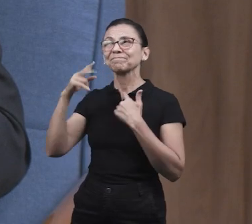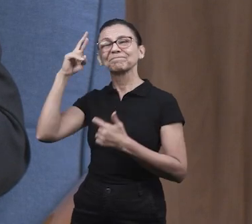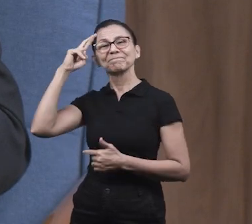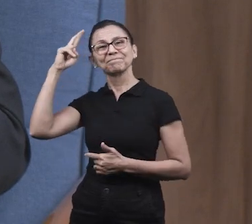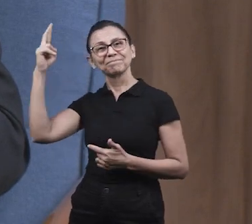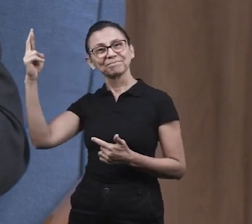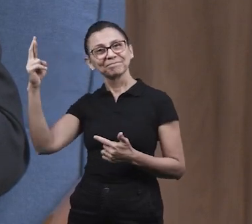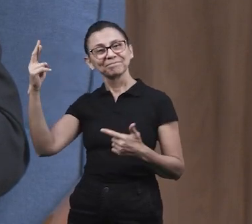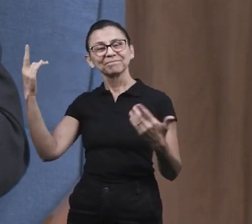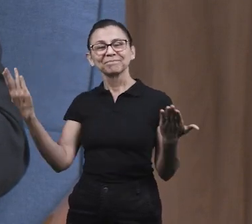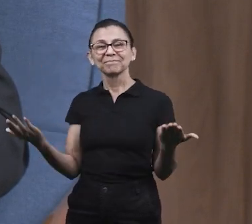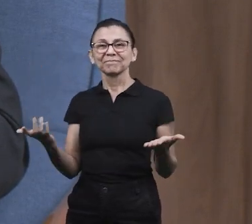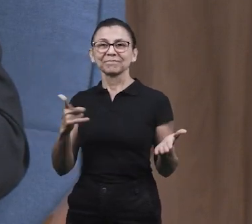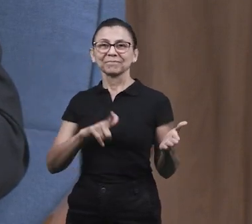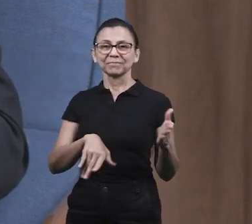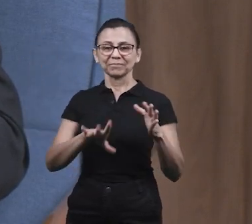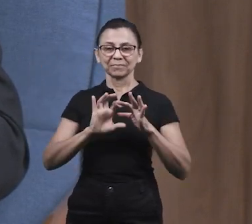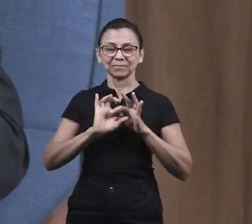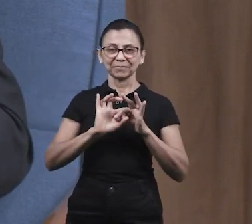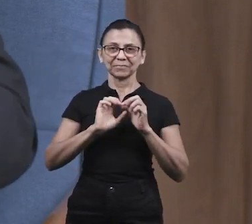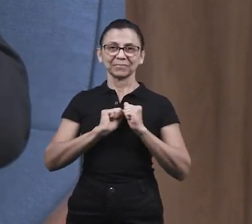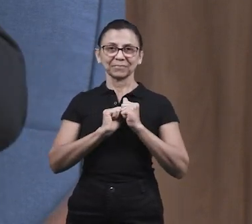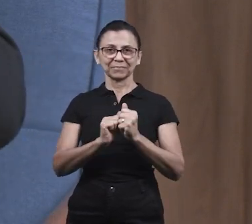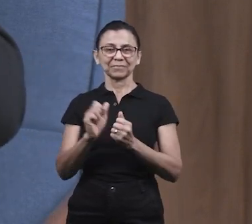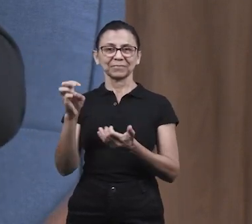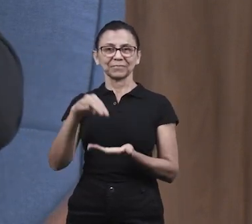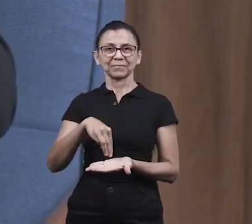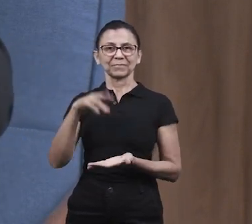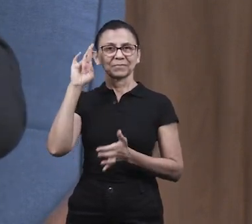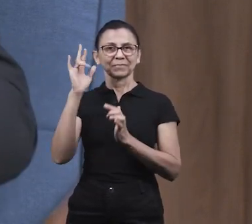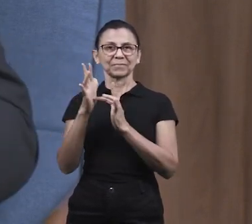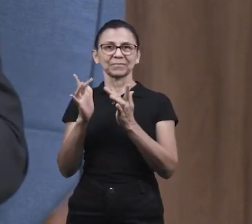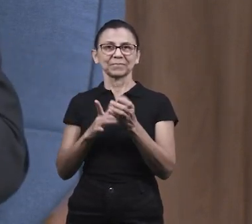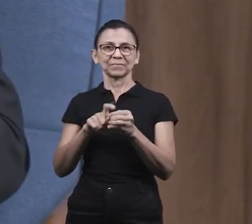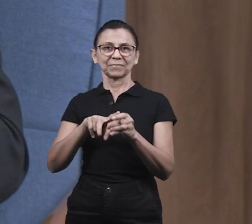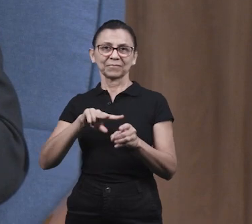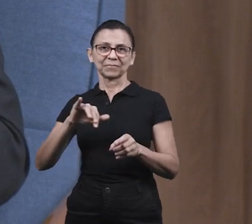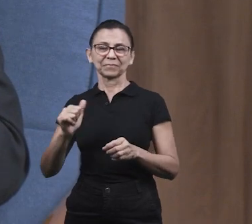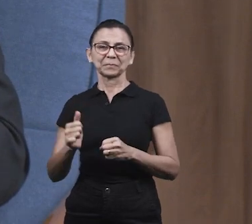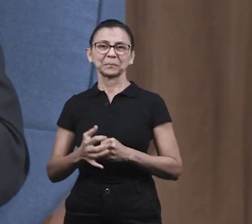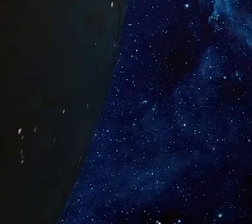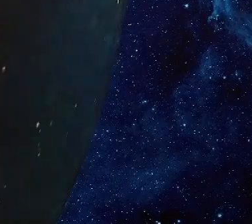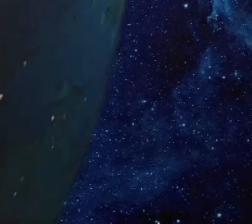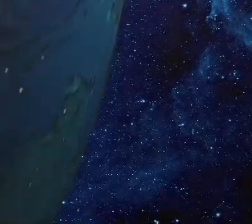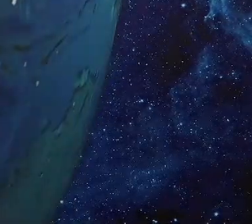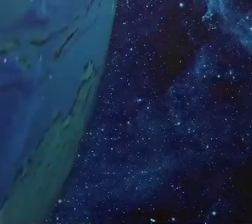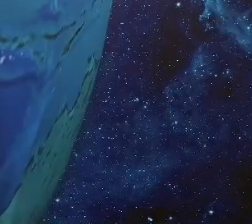nous permet, nous serons ensemble encore une fois. Maranatha, le Seigneur Jésus vient.